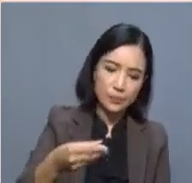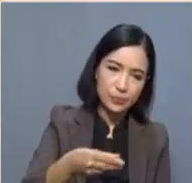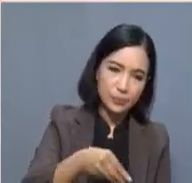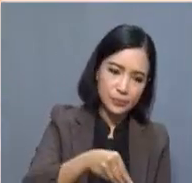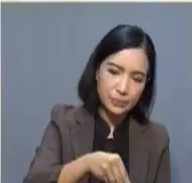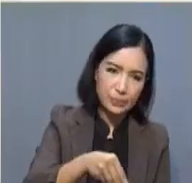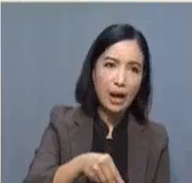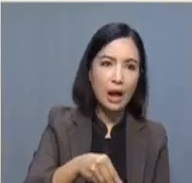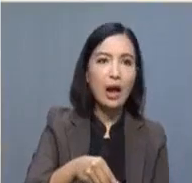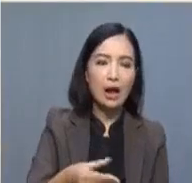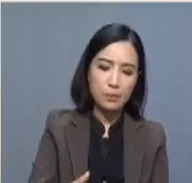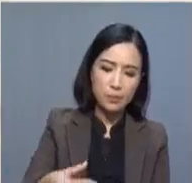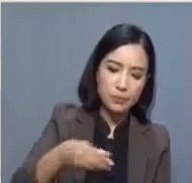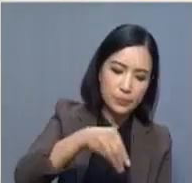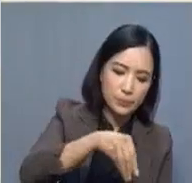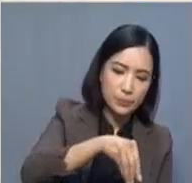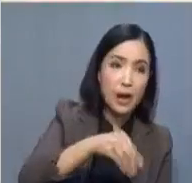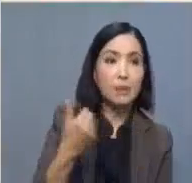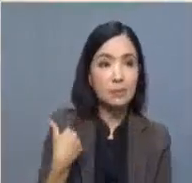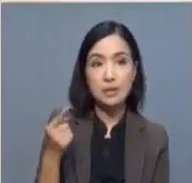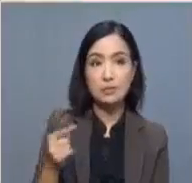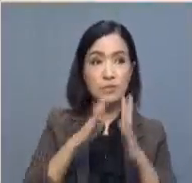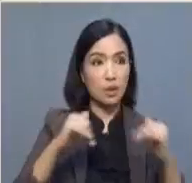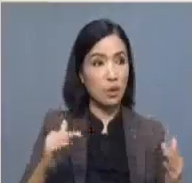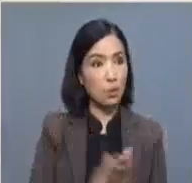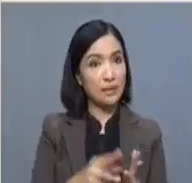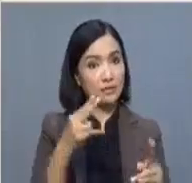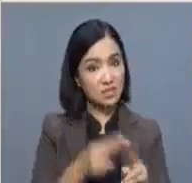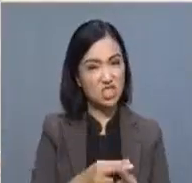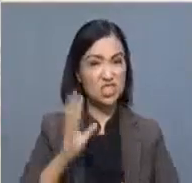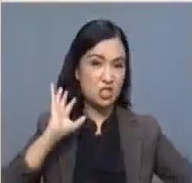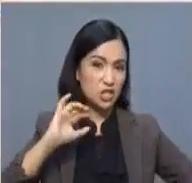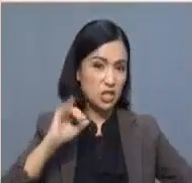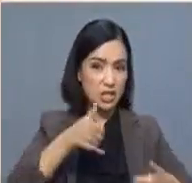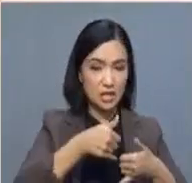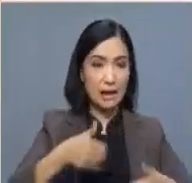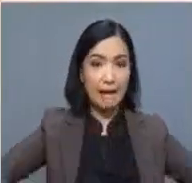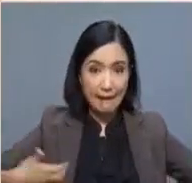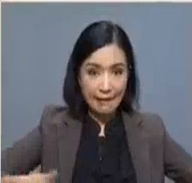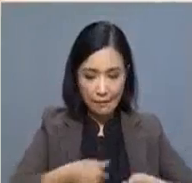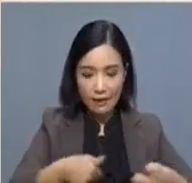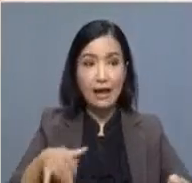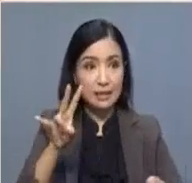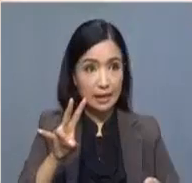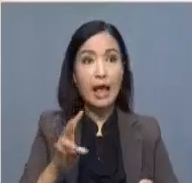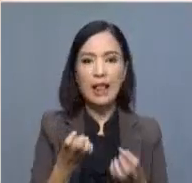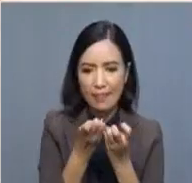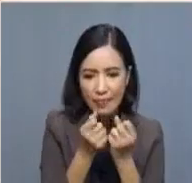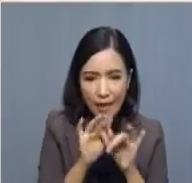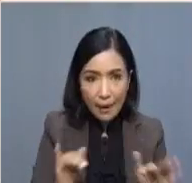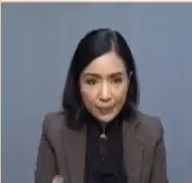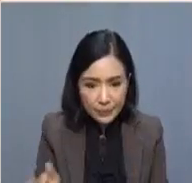ายุเพื่อความเป็นสิริมงคลค่ะอย่างเช่นที่วัดเจ็ดลินนะคะวัดเก่าแก่อีกแห่งหนึ่งของเชียงใหม่มีเจดีย์ทรายสูงขนาดตึก